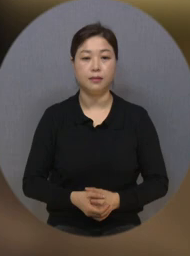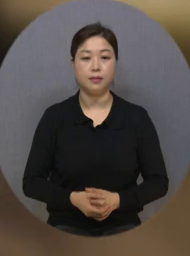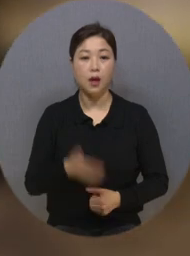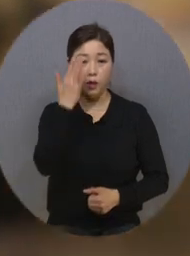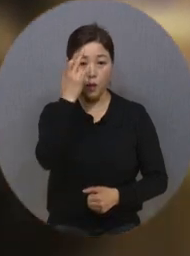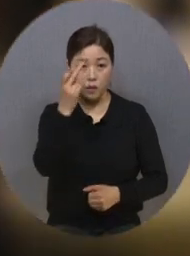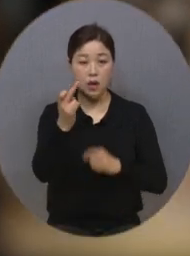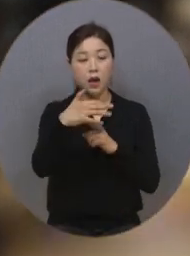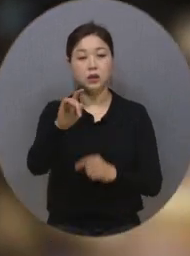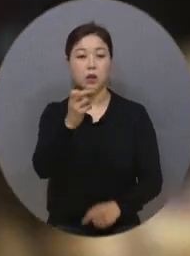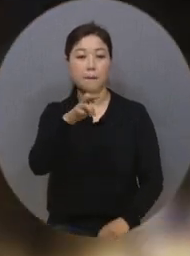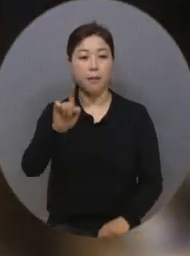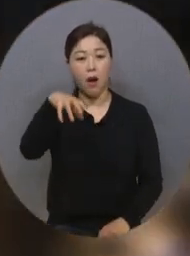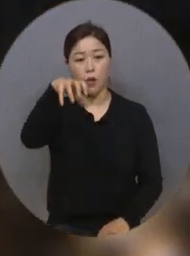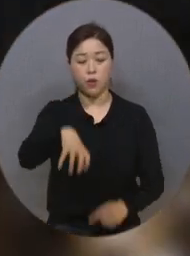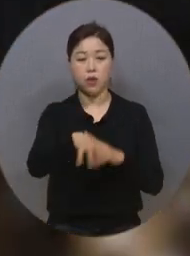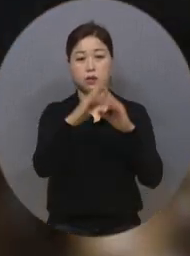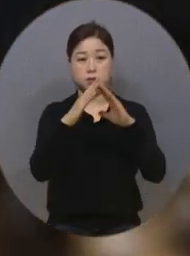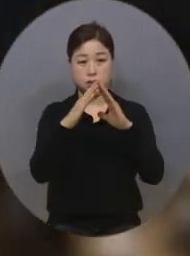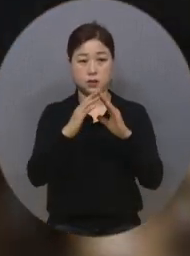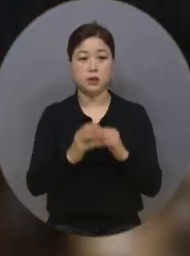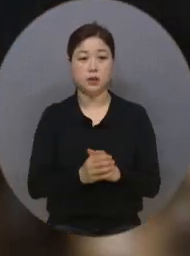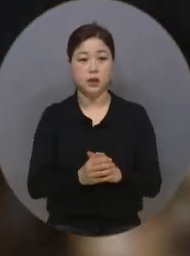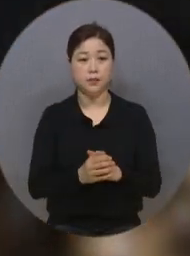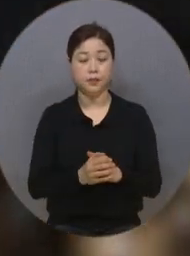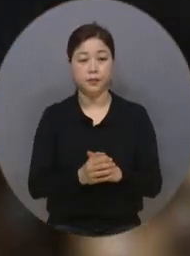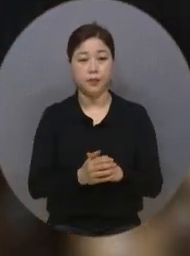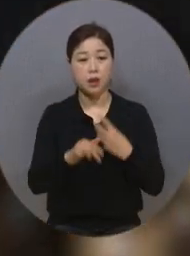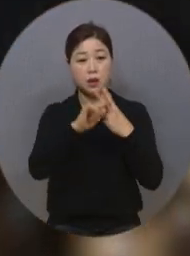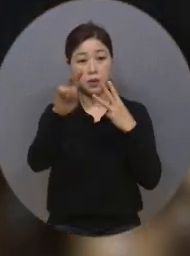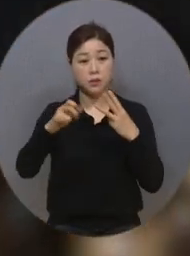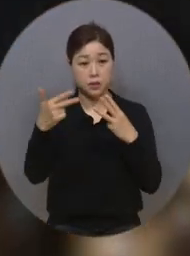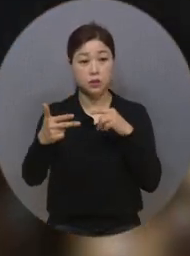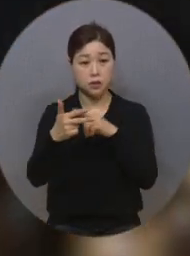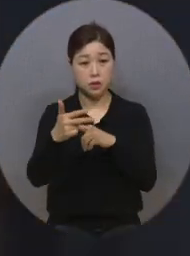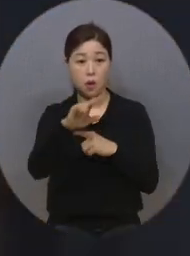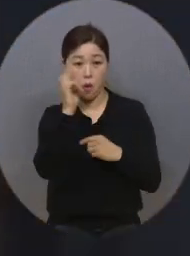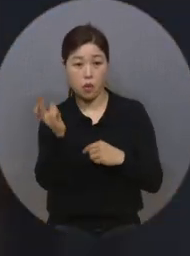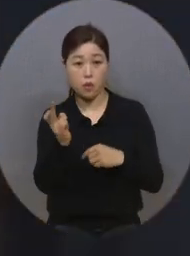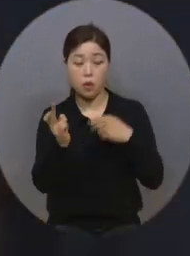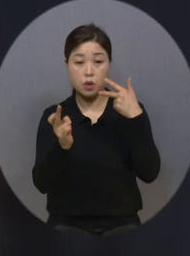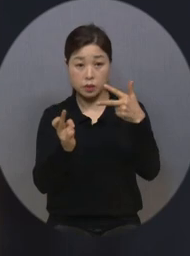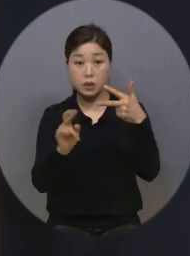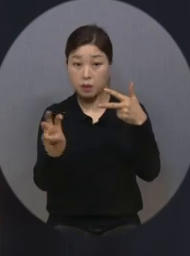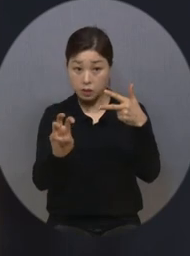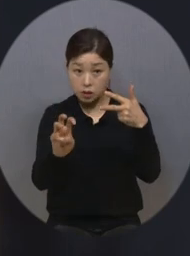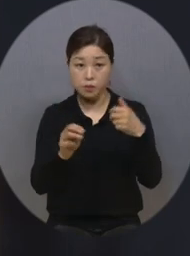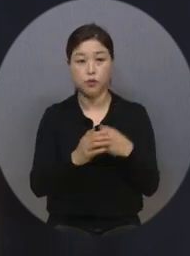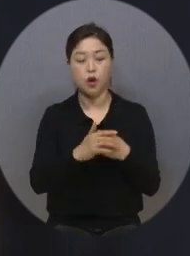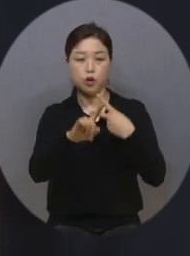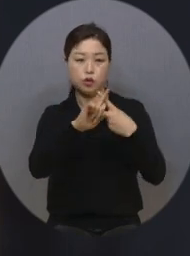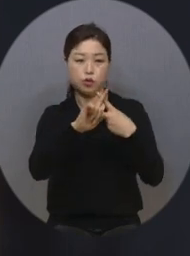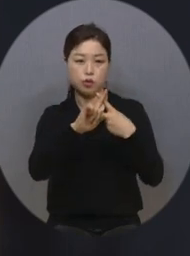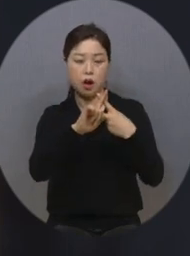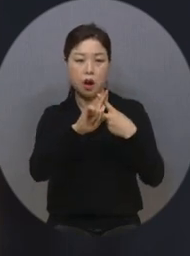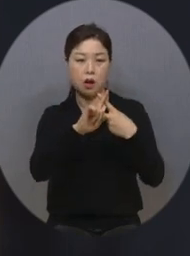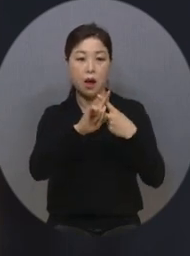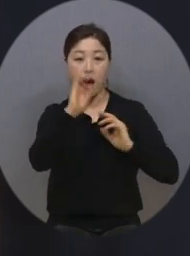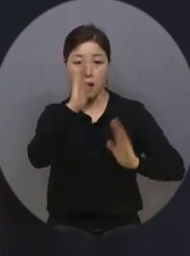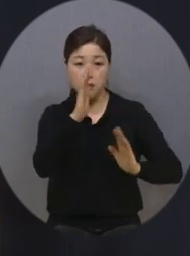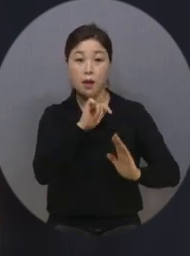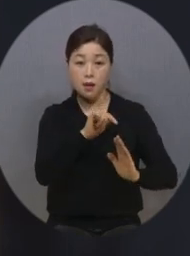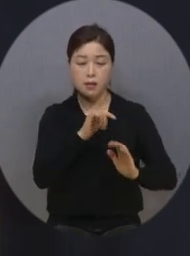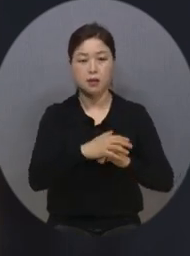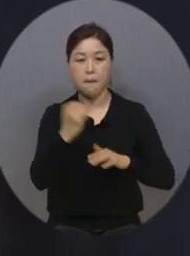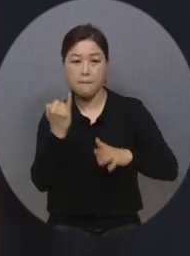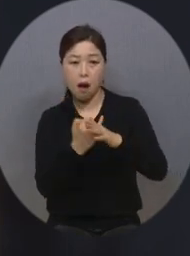용산구 청파동의 한 주택. 지난달 27일 오후 7시 30분 이곳에 사는 중학교 1학년 A군이 살해